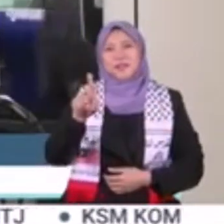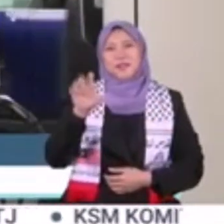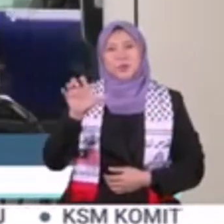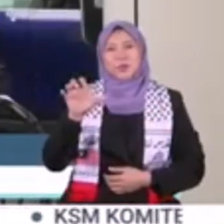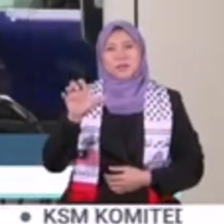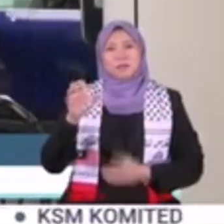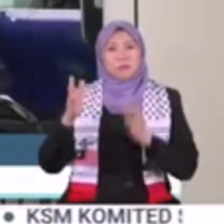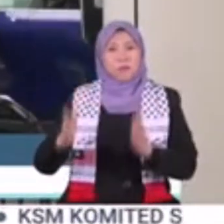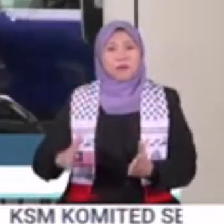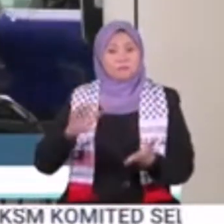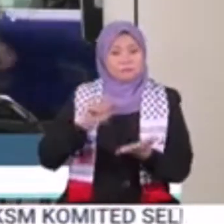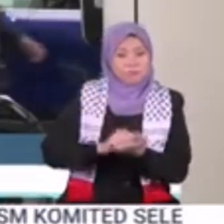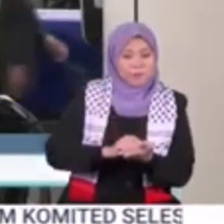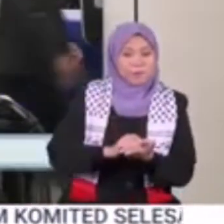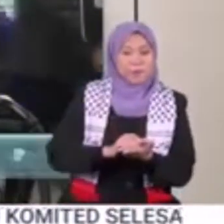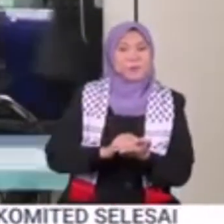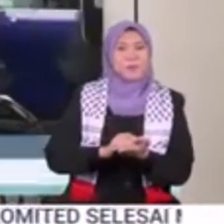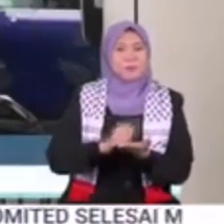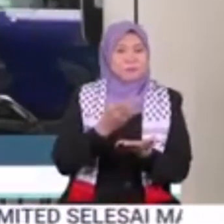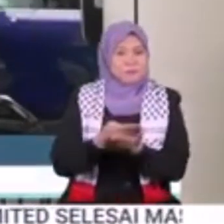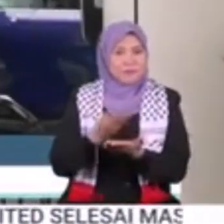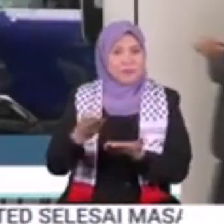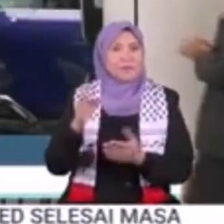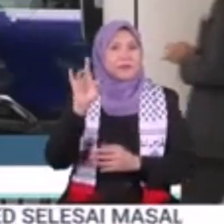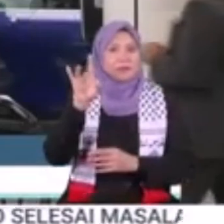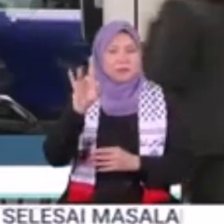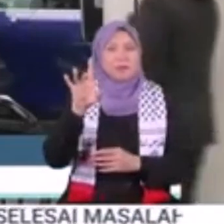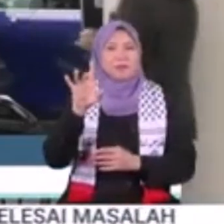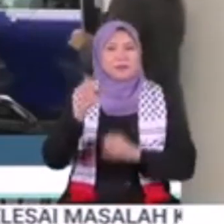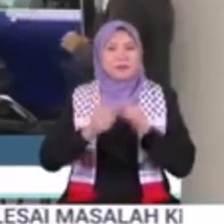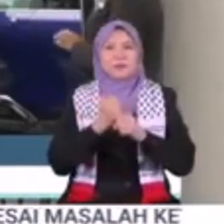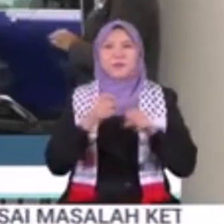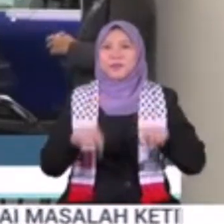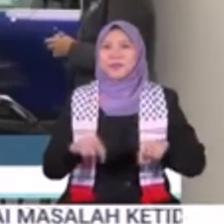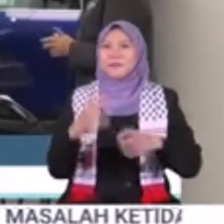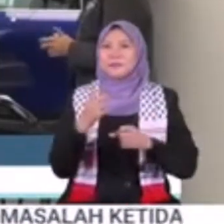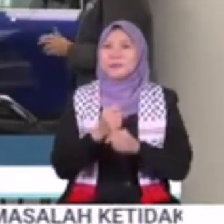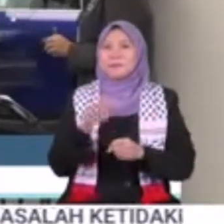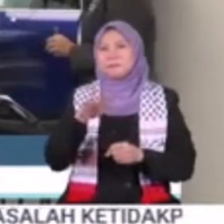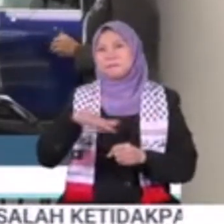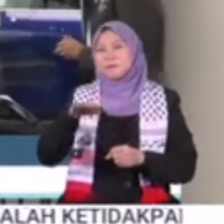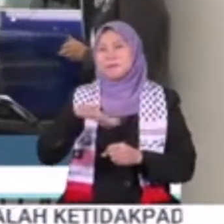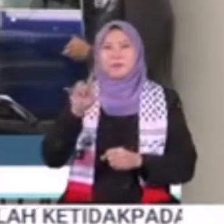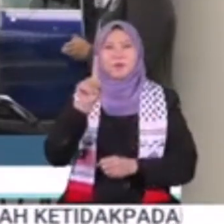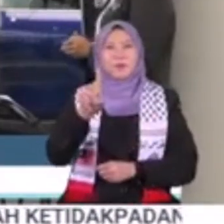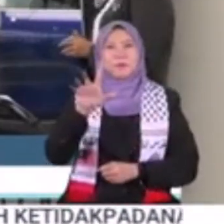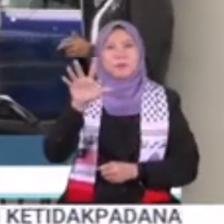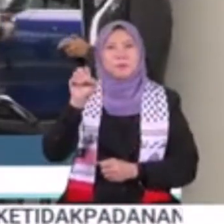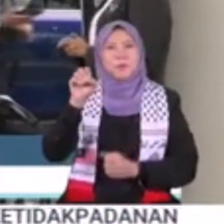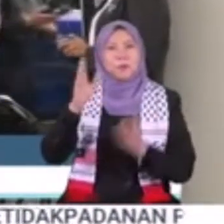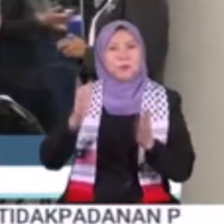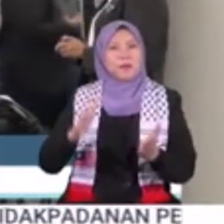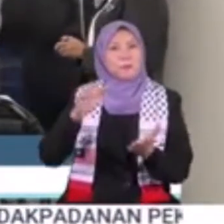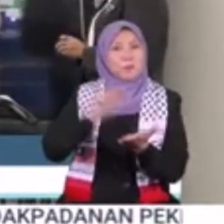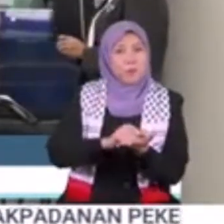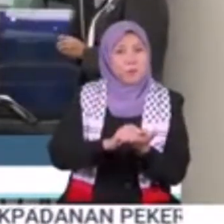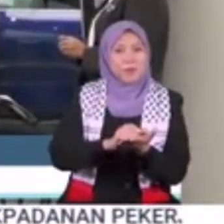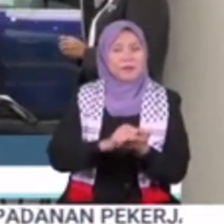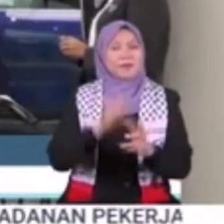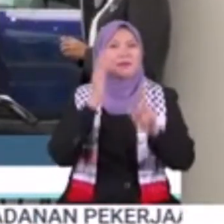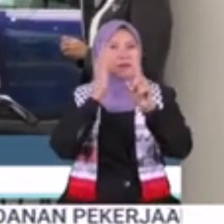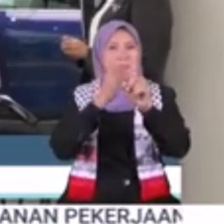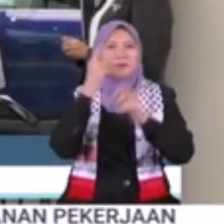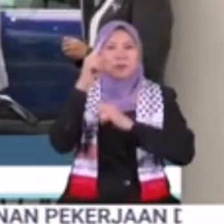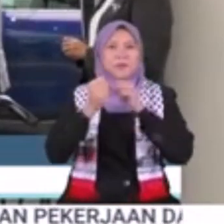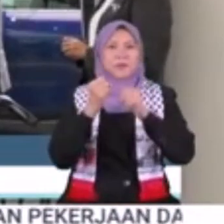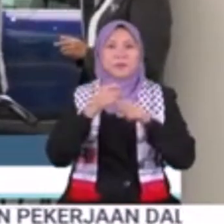customer booking, dan insyaAllah dalam tahun ini kalau boleh kita dapat lebih kurang 150 booking. That will be our target untuk